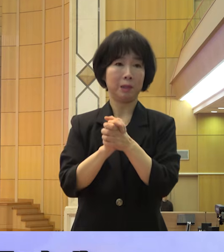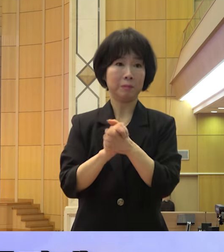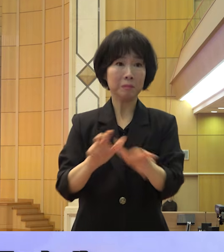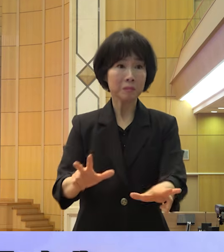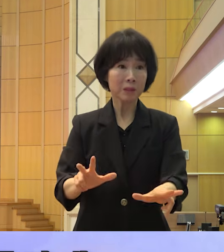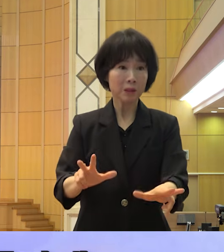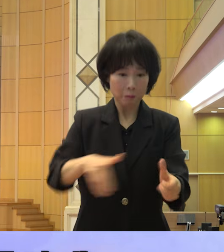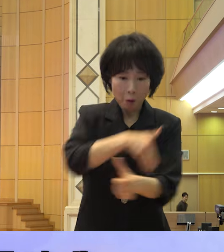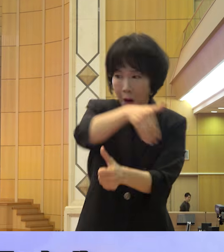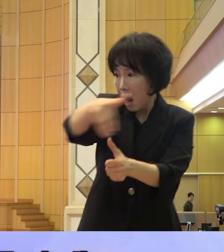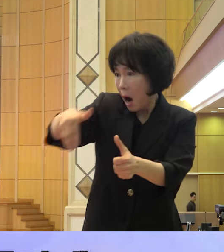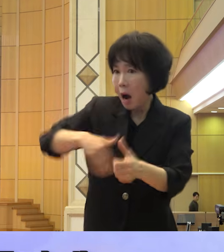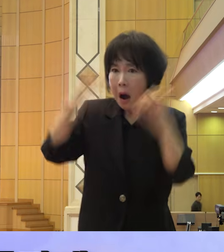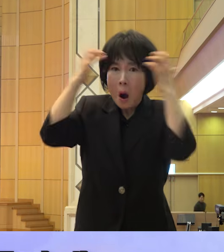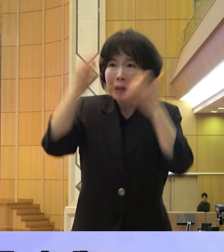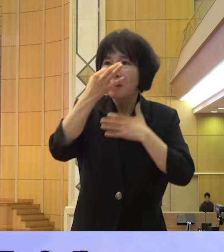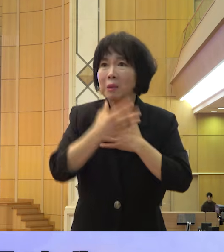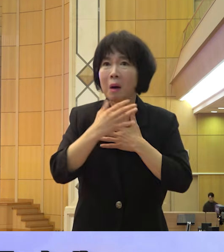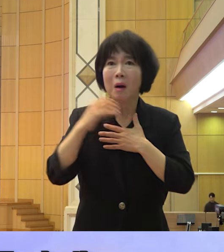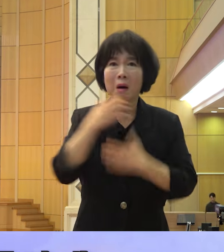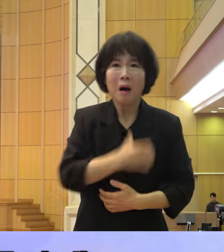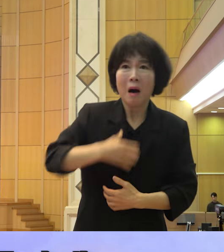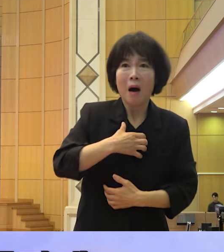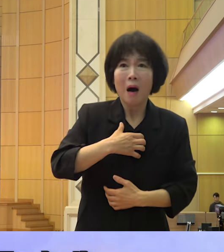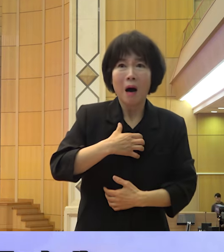당장 결과가 내 눈에 안 보인다고 해서